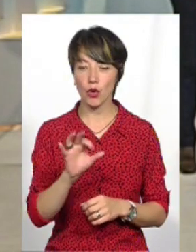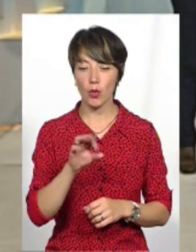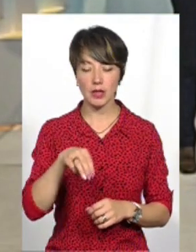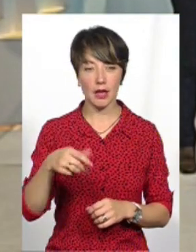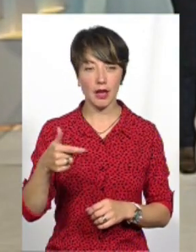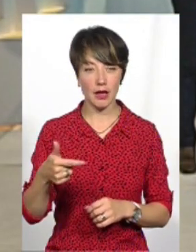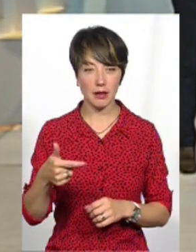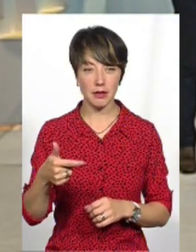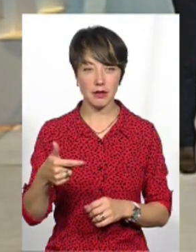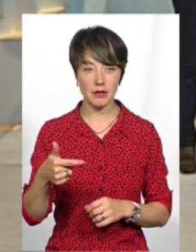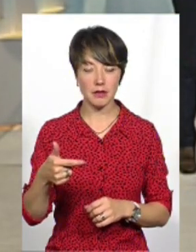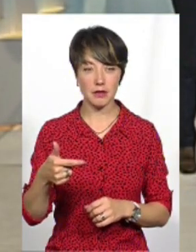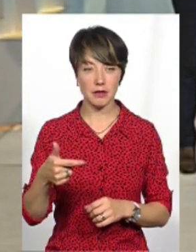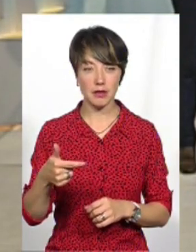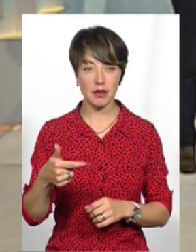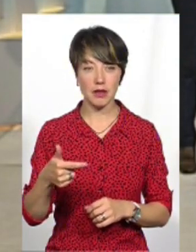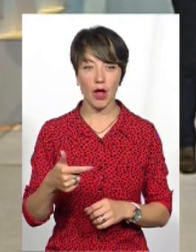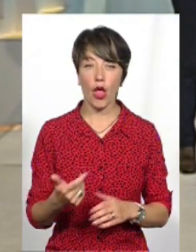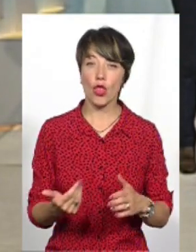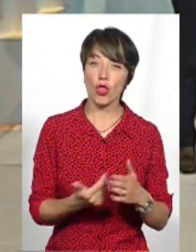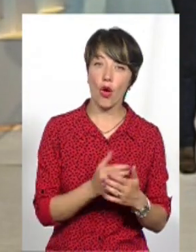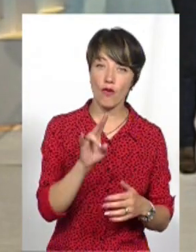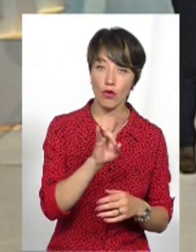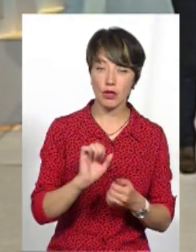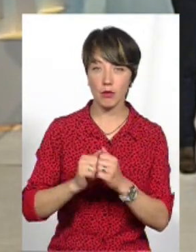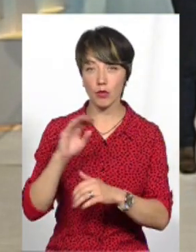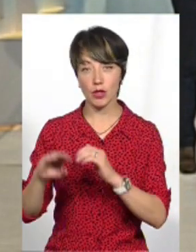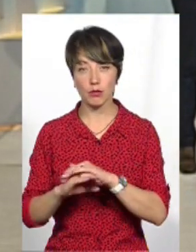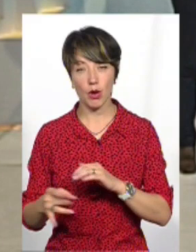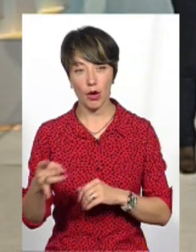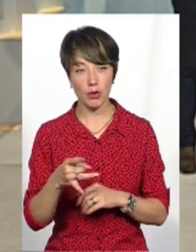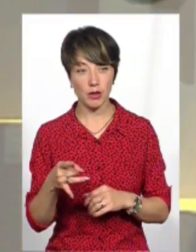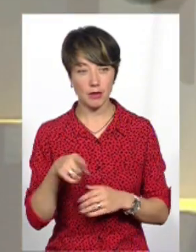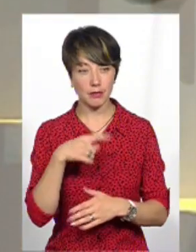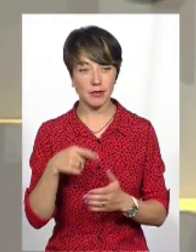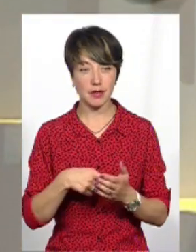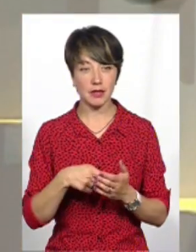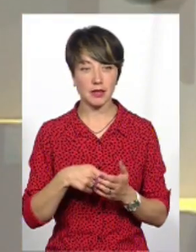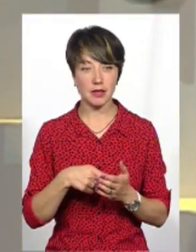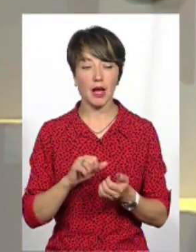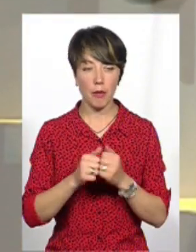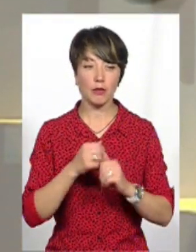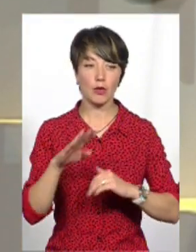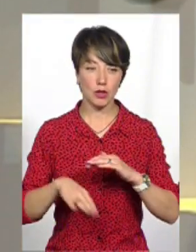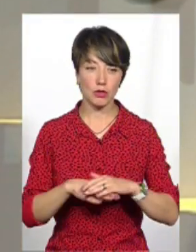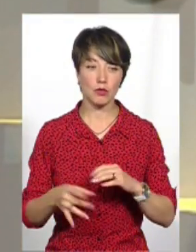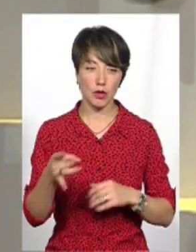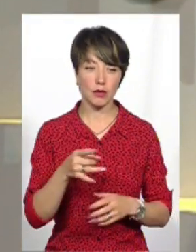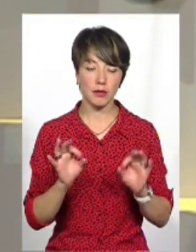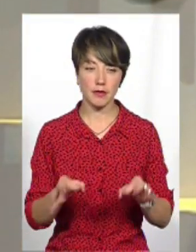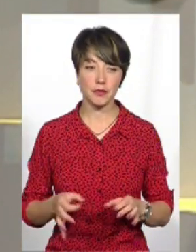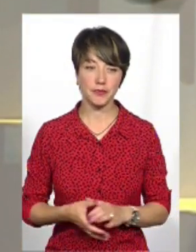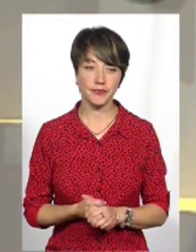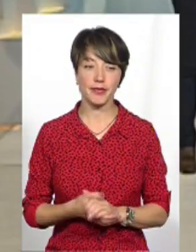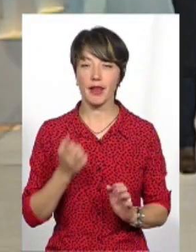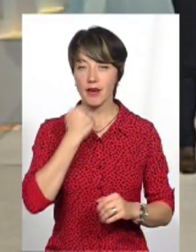ОТГ. Староушицька ОТГ у Новоушицькому чи Кам'янець-Подільському районі? Староушицька у Кам'янець-Подільському районі.